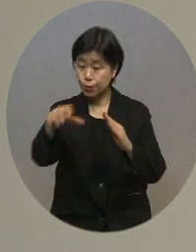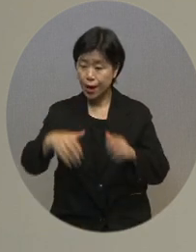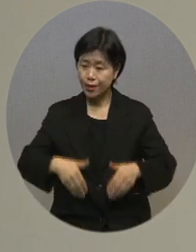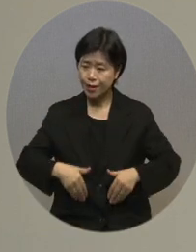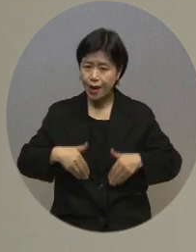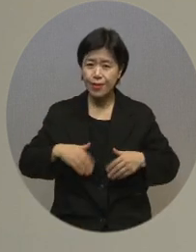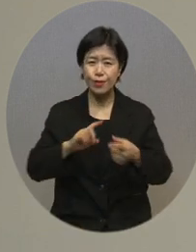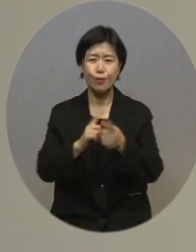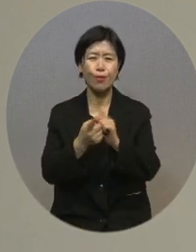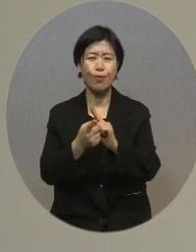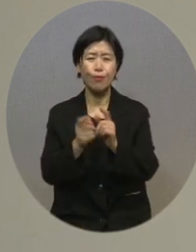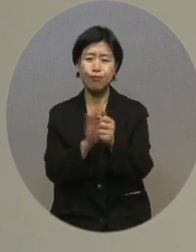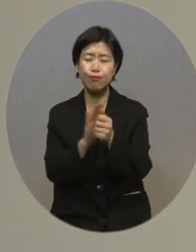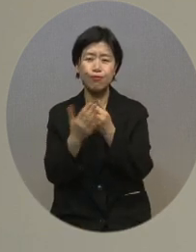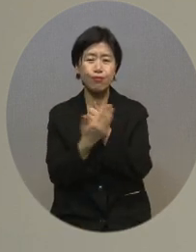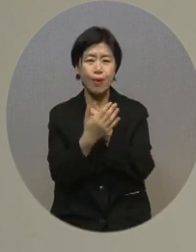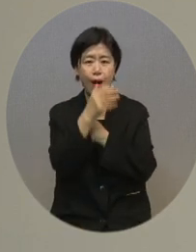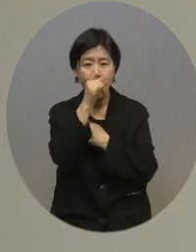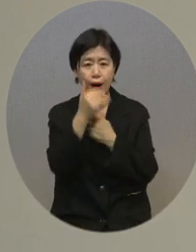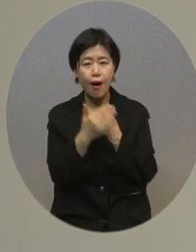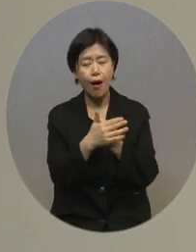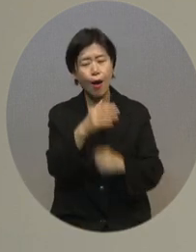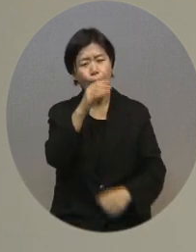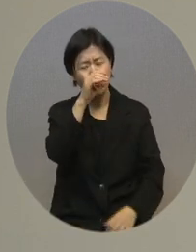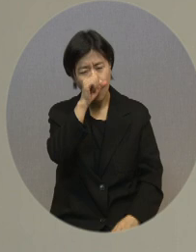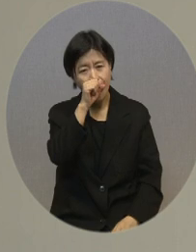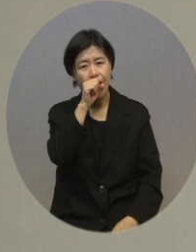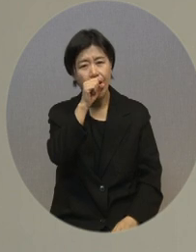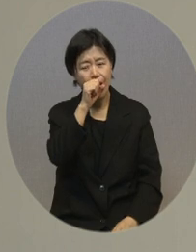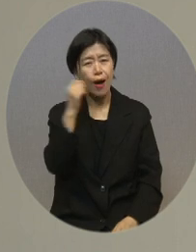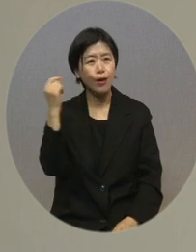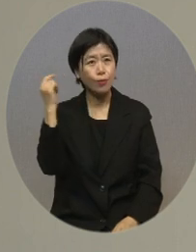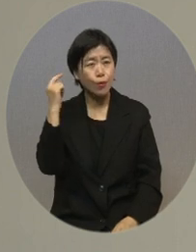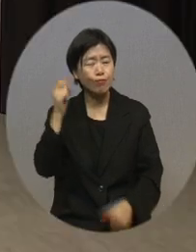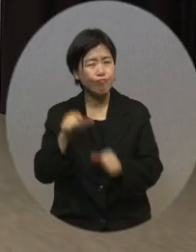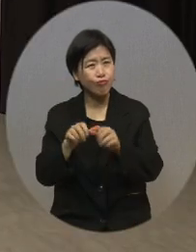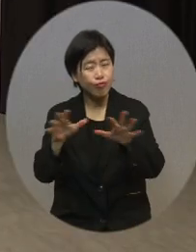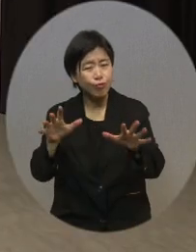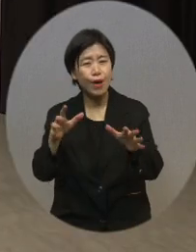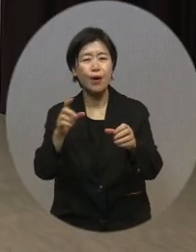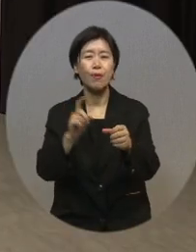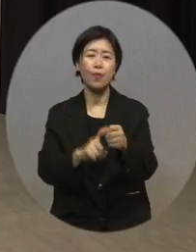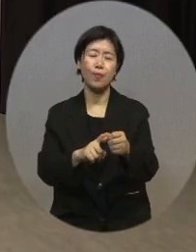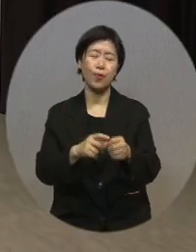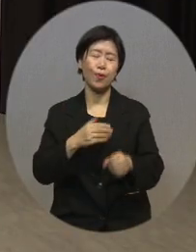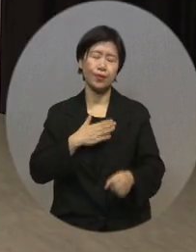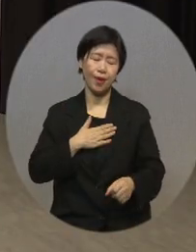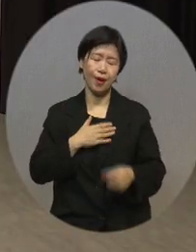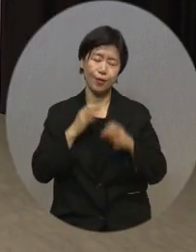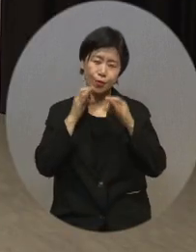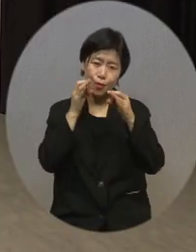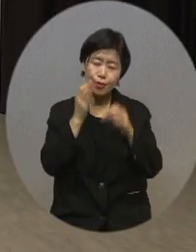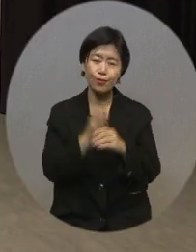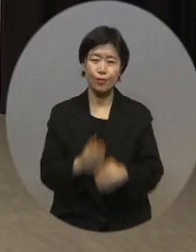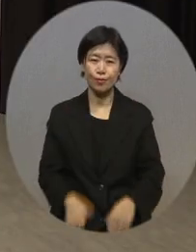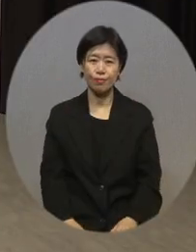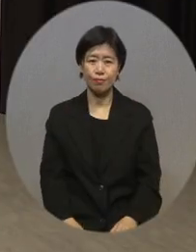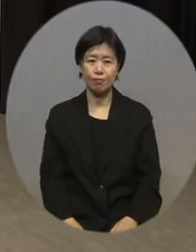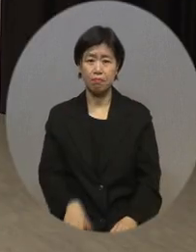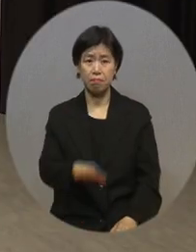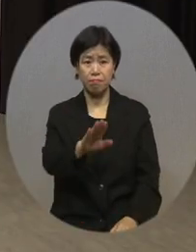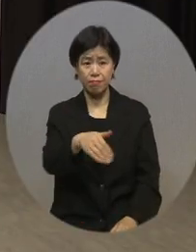좋다 하는 마음을 가질 수 있도록 그렇게 지금 노력하고 있는 중입니다. 저도 좀 겪어봤어요. 예. 솔직한 얘기가.